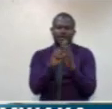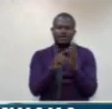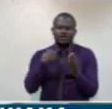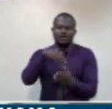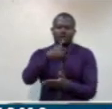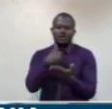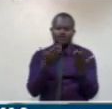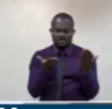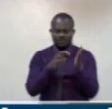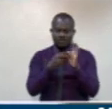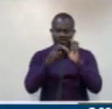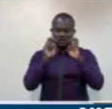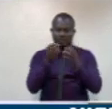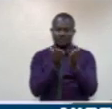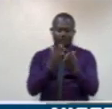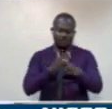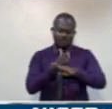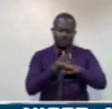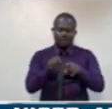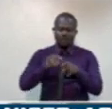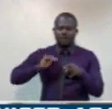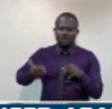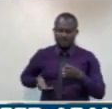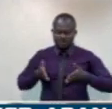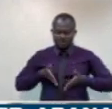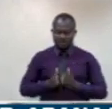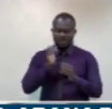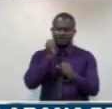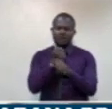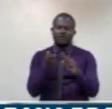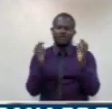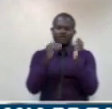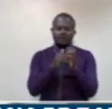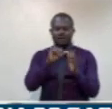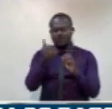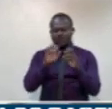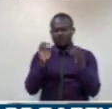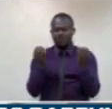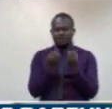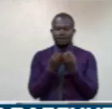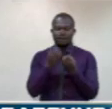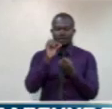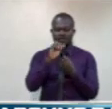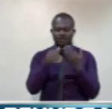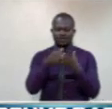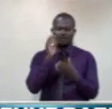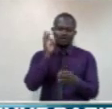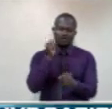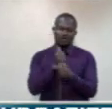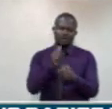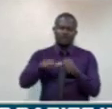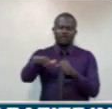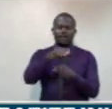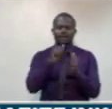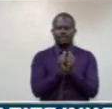ko serezo kubaga nk'abadamu bari kubyara tuzatuzikora n'ubundi n'andi ma operation bitamaye na sajarize tuzatuzikora kuri ibi bitaro bya